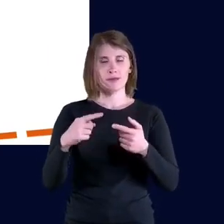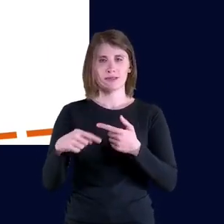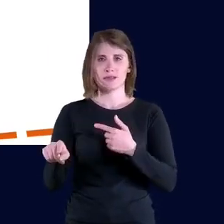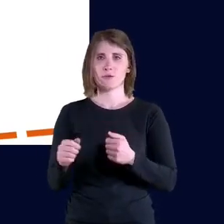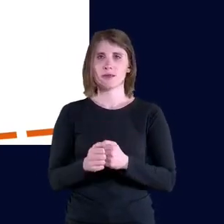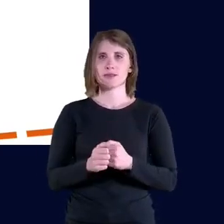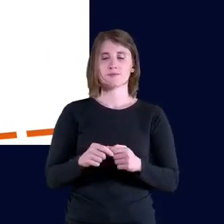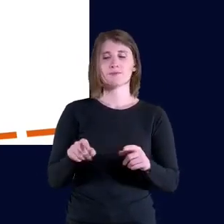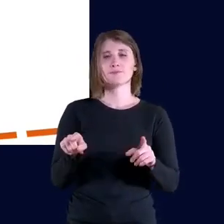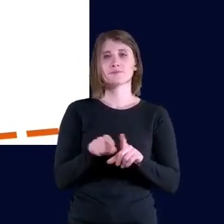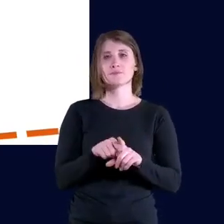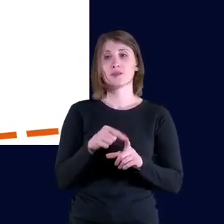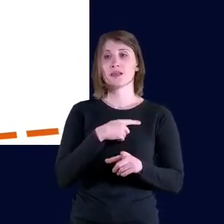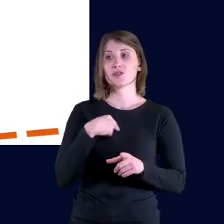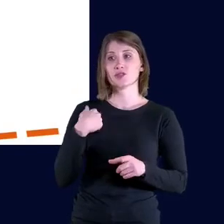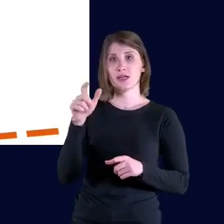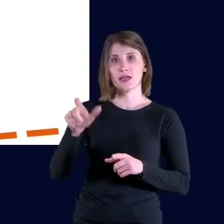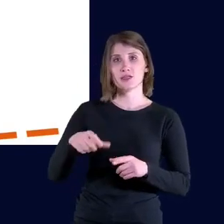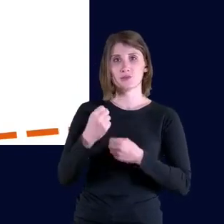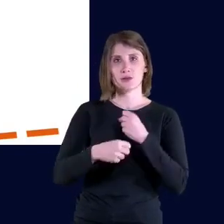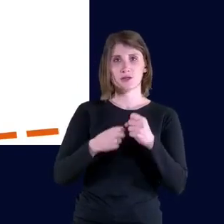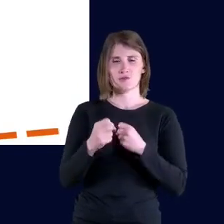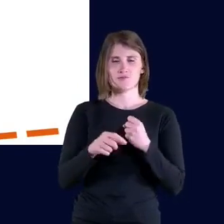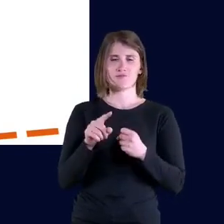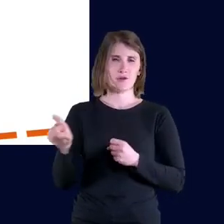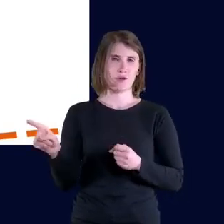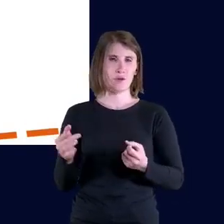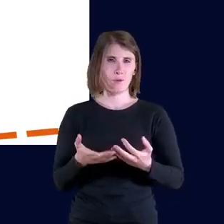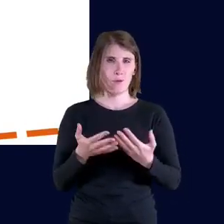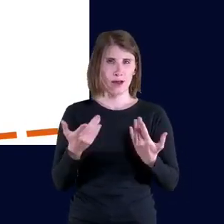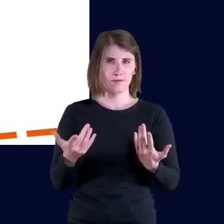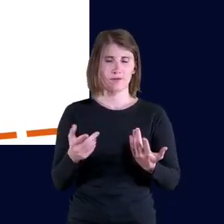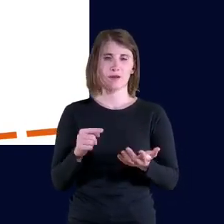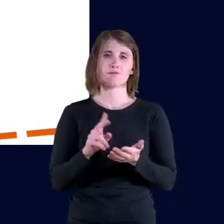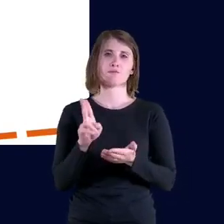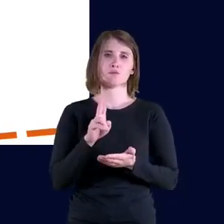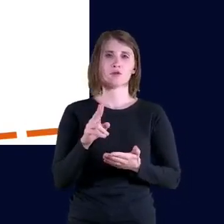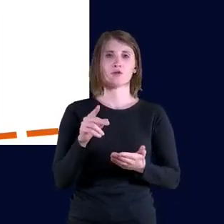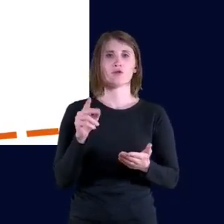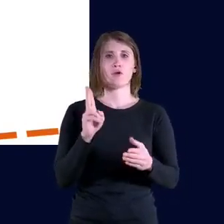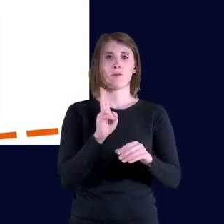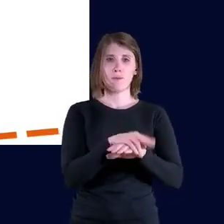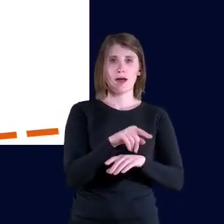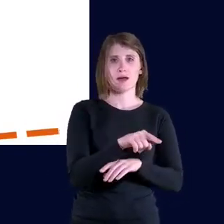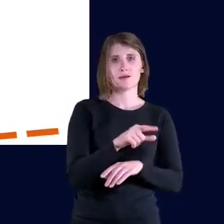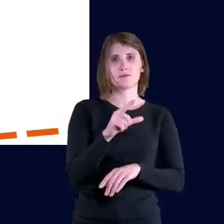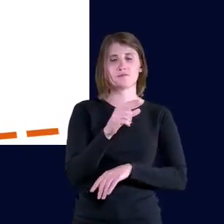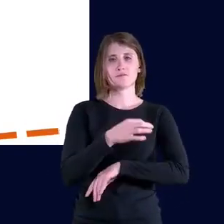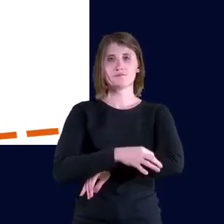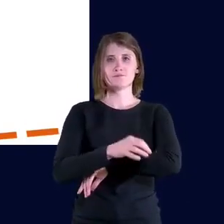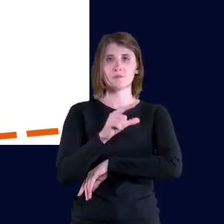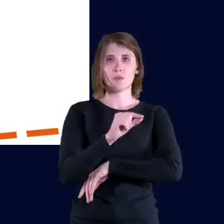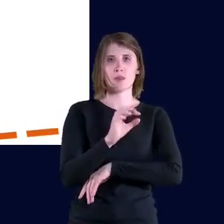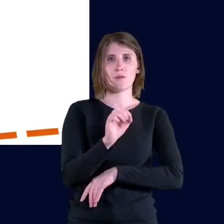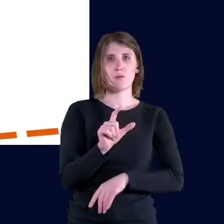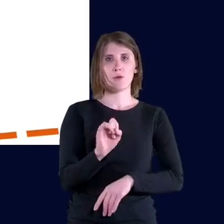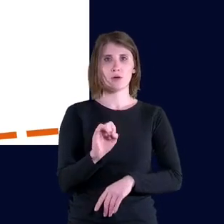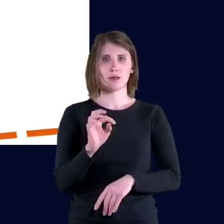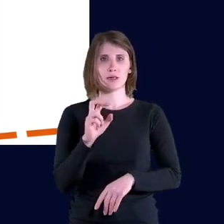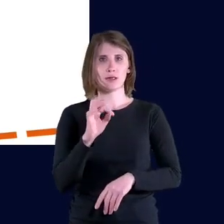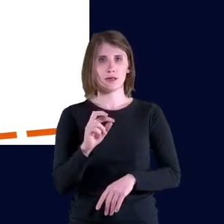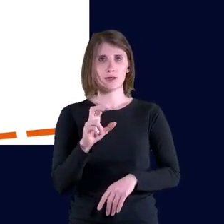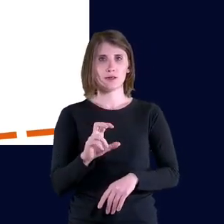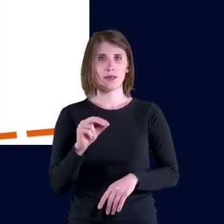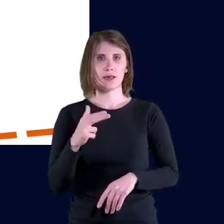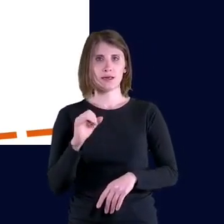pracownicy mają trochę krótszą ścieżkę pracownicy Politechniki Gdańskiej ponieważ oni zgłaszają